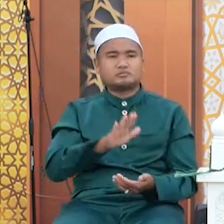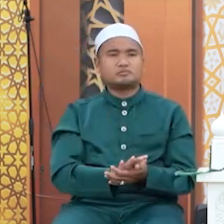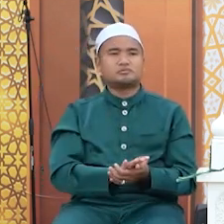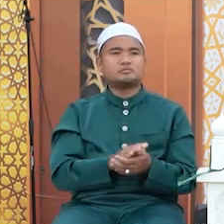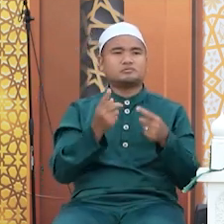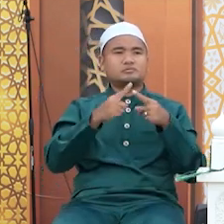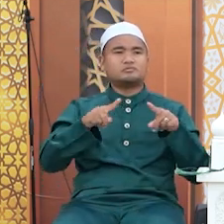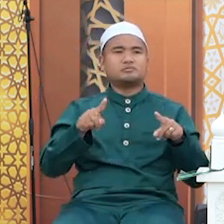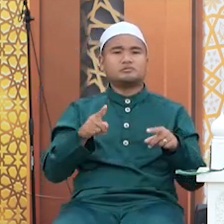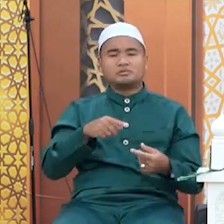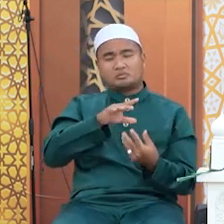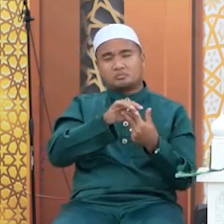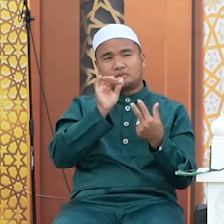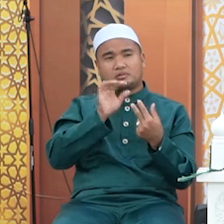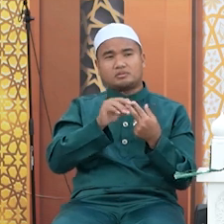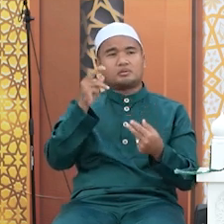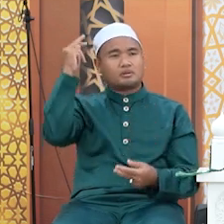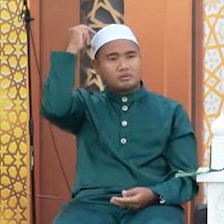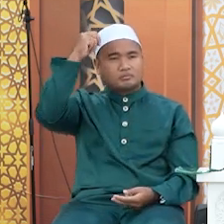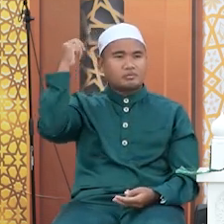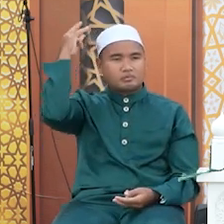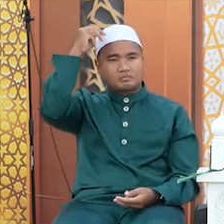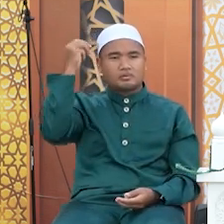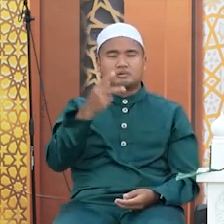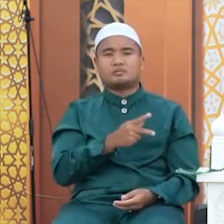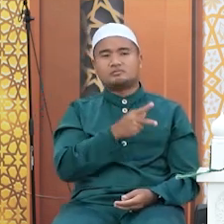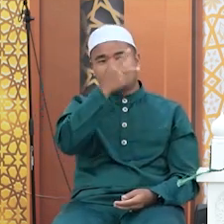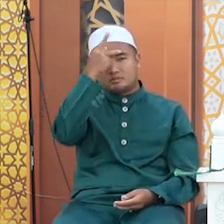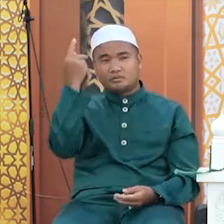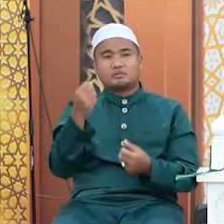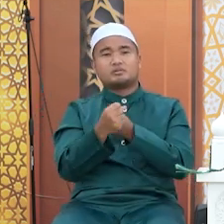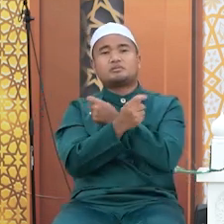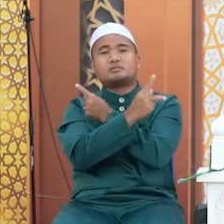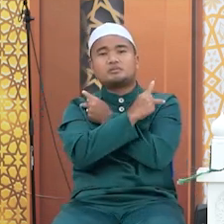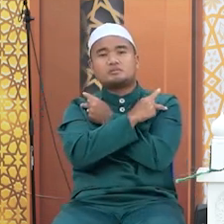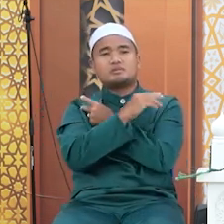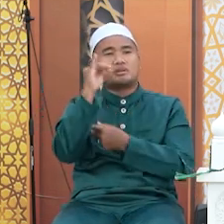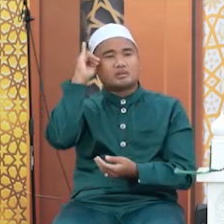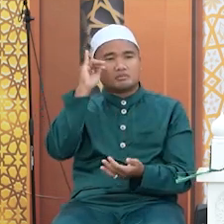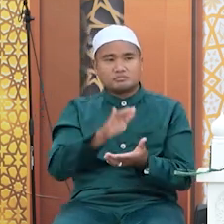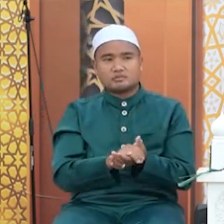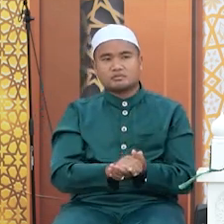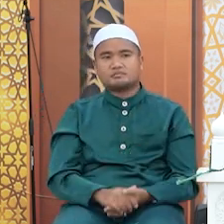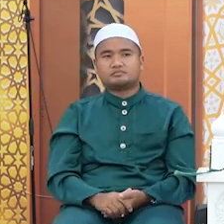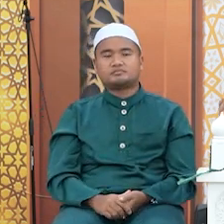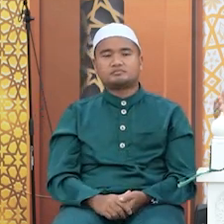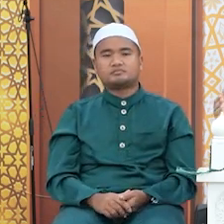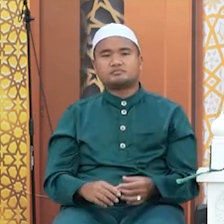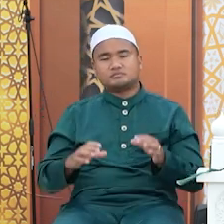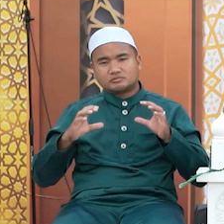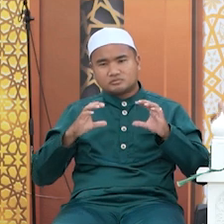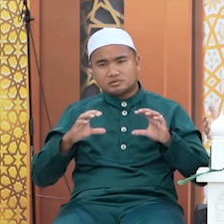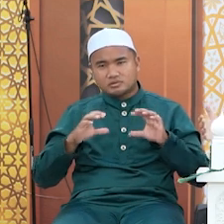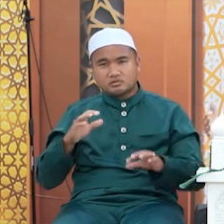Kenapa? Kasih imani. Kasih semua. Lain cara Rasulullah jadi